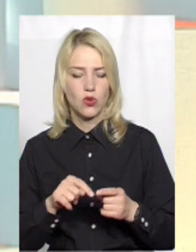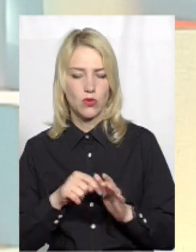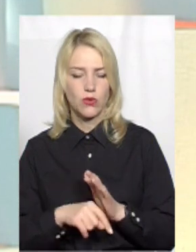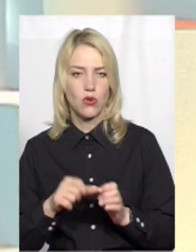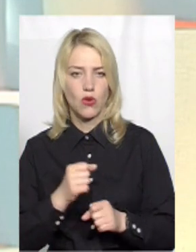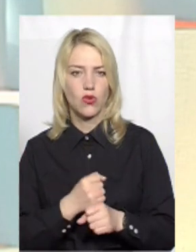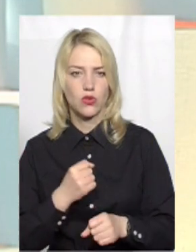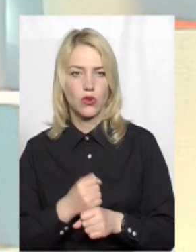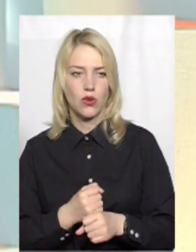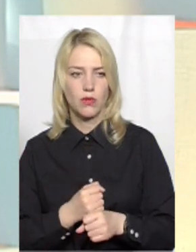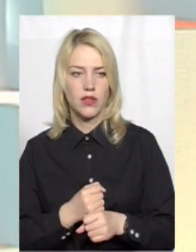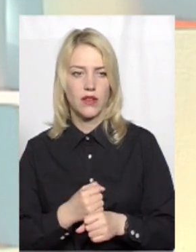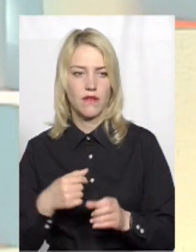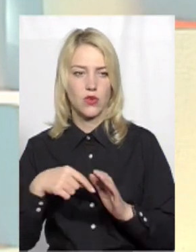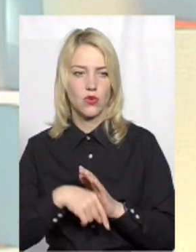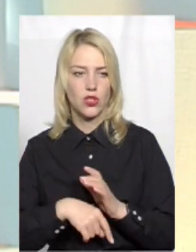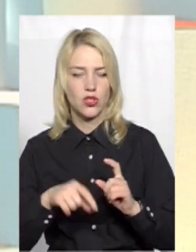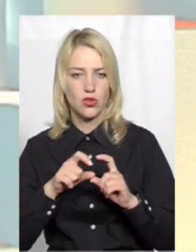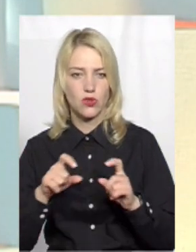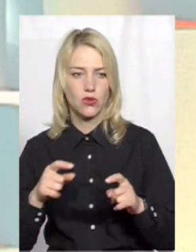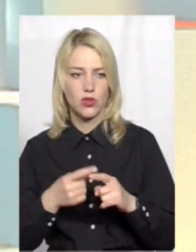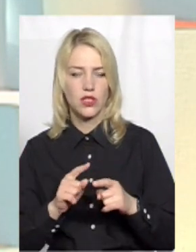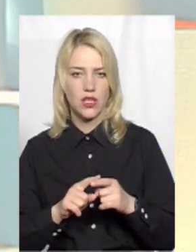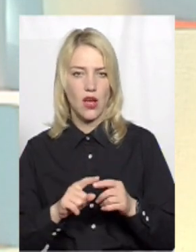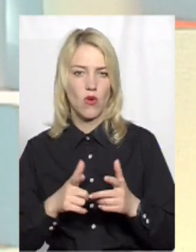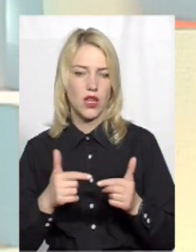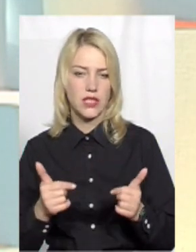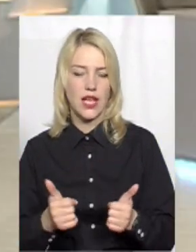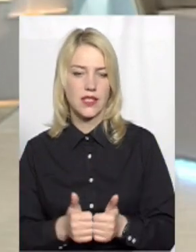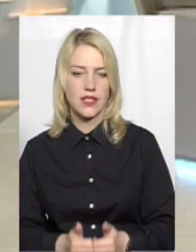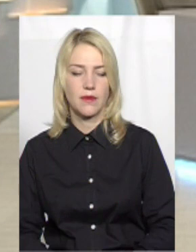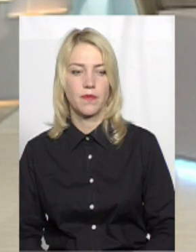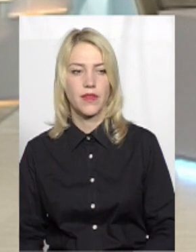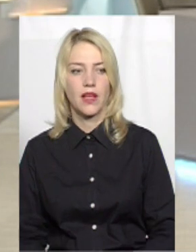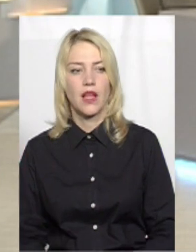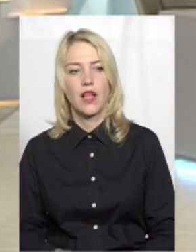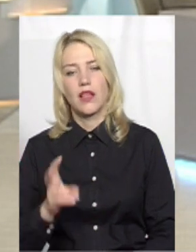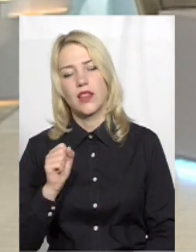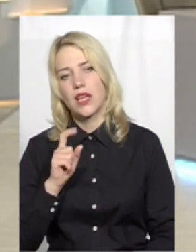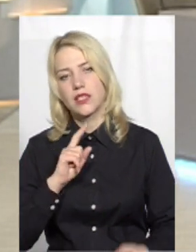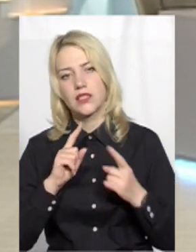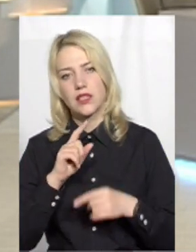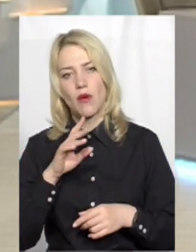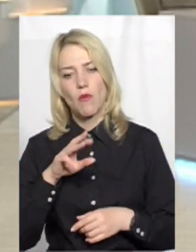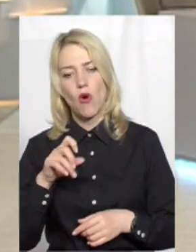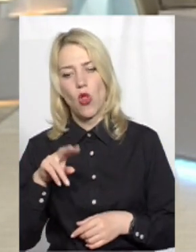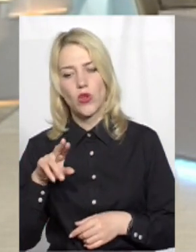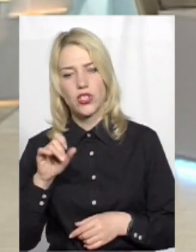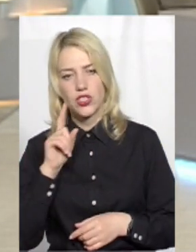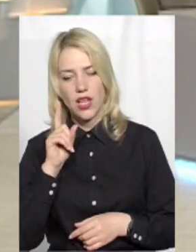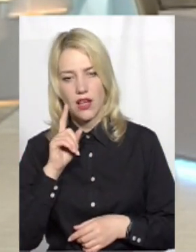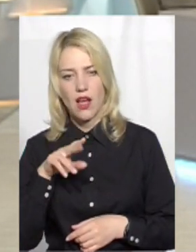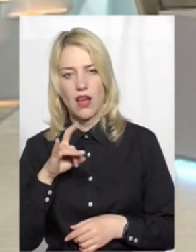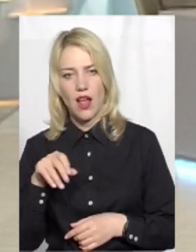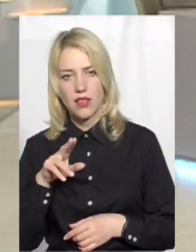розроблення якби внутрішньої структури цієї організації. На засіданнях молодіжної ради ви